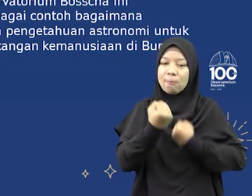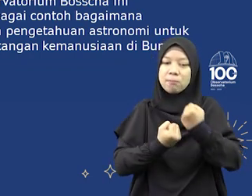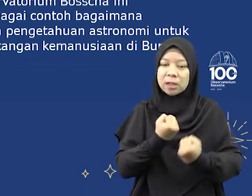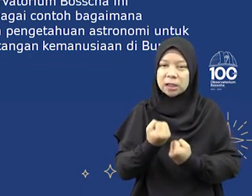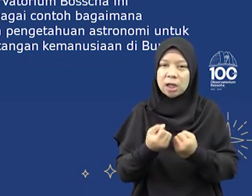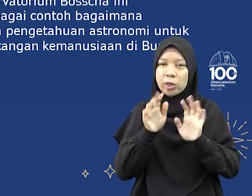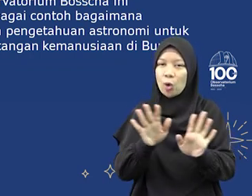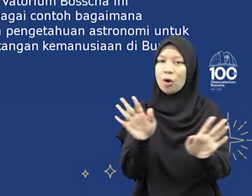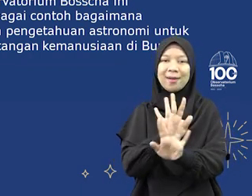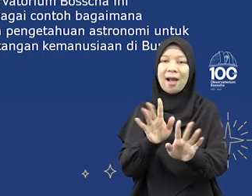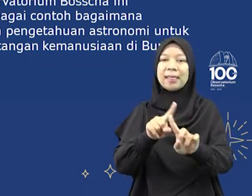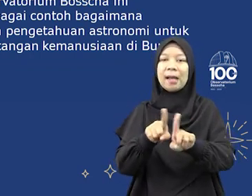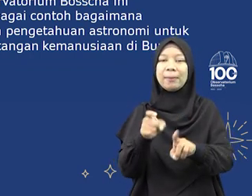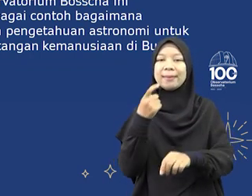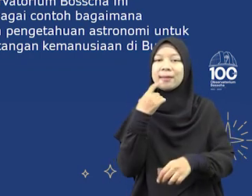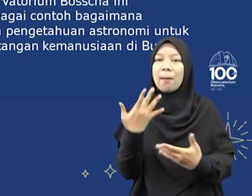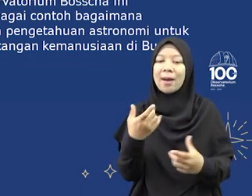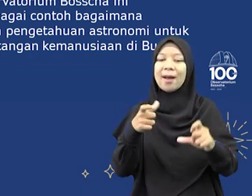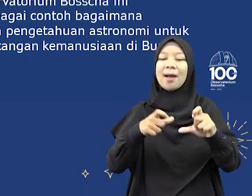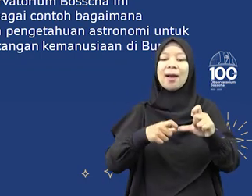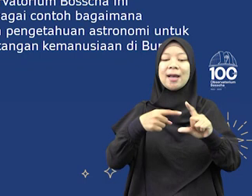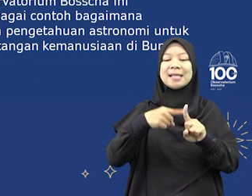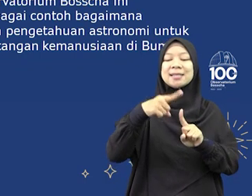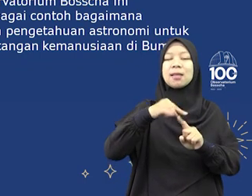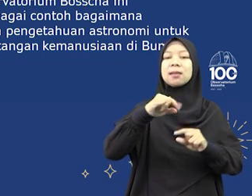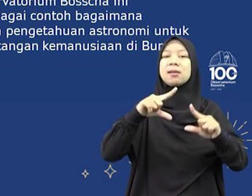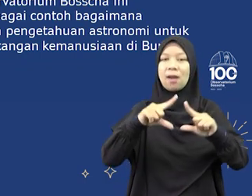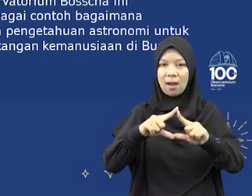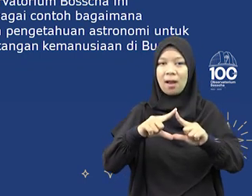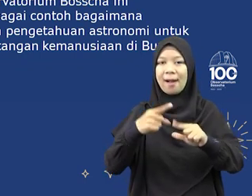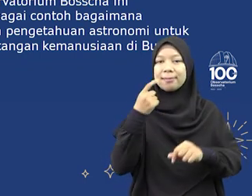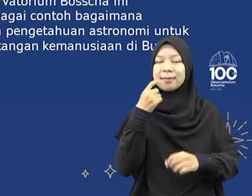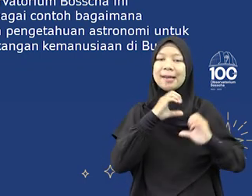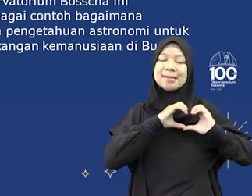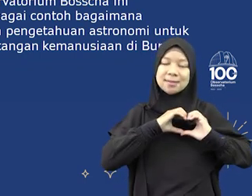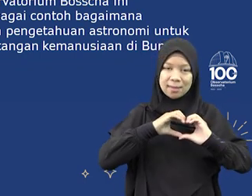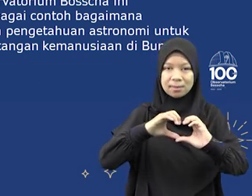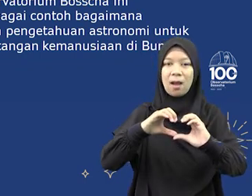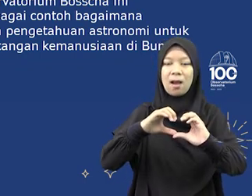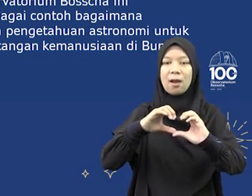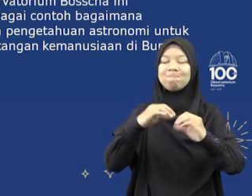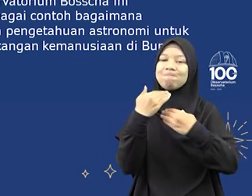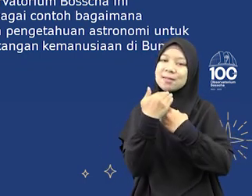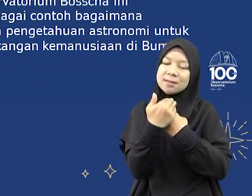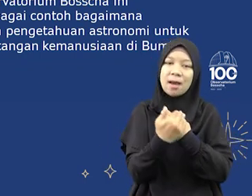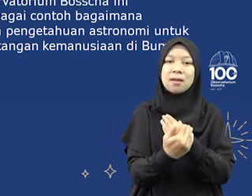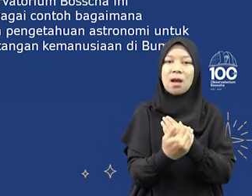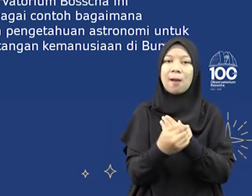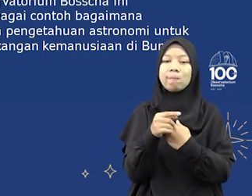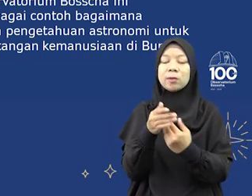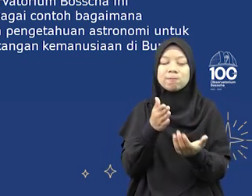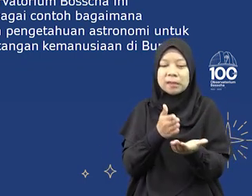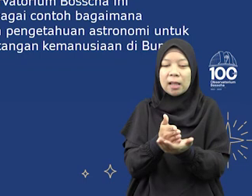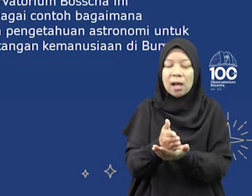tetapi ini adalah Kesetiaan adalah cinta jadi kasih dalam jalan yang pasti